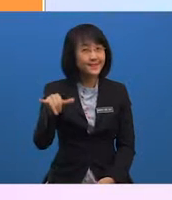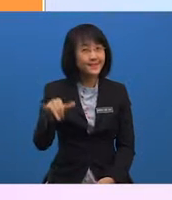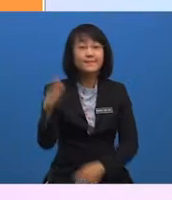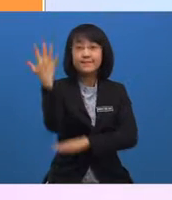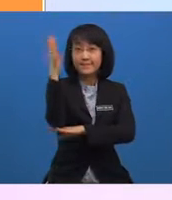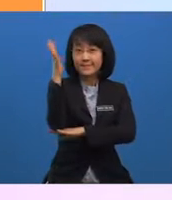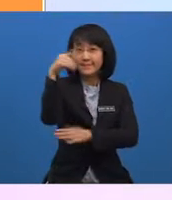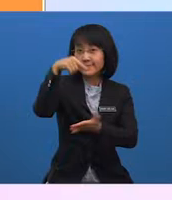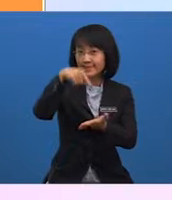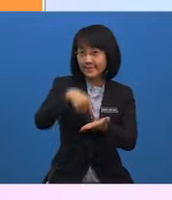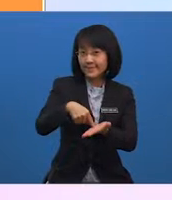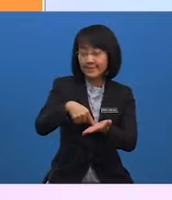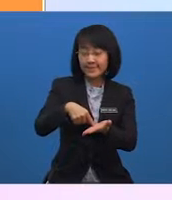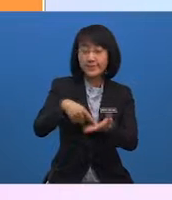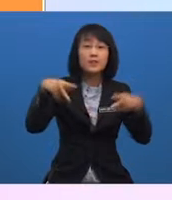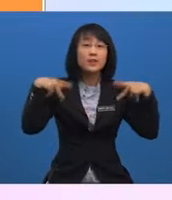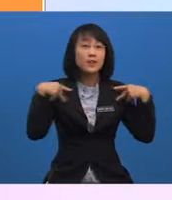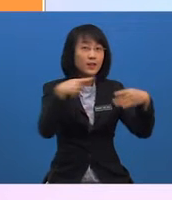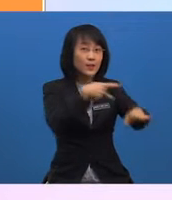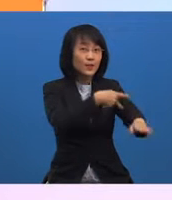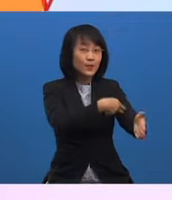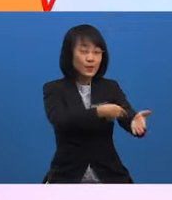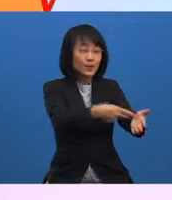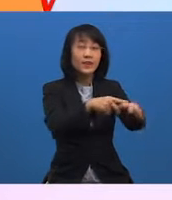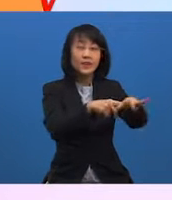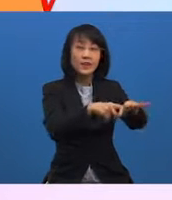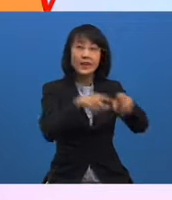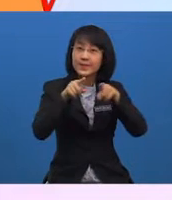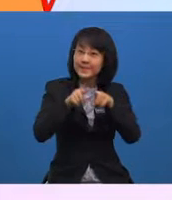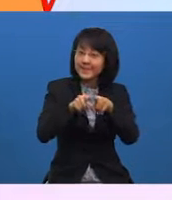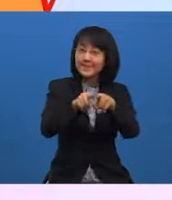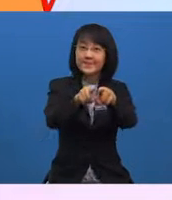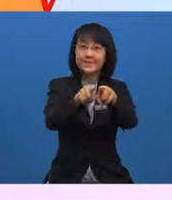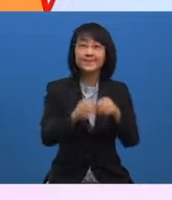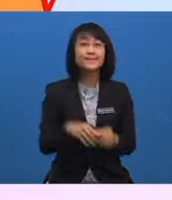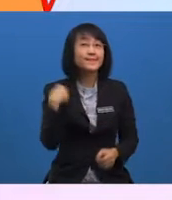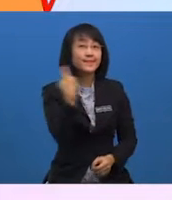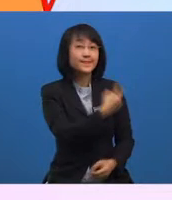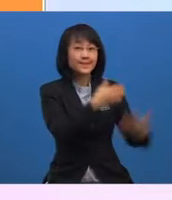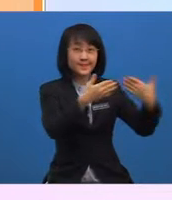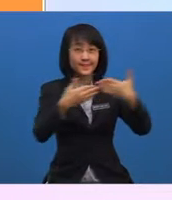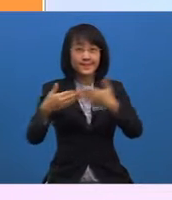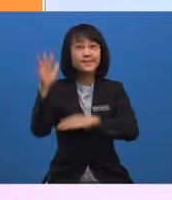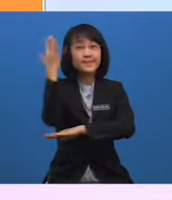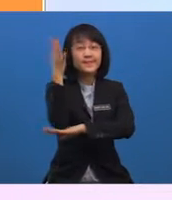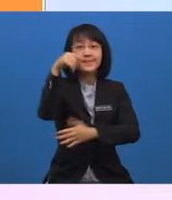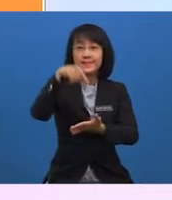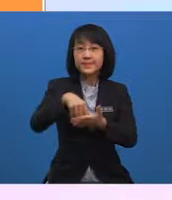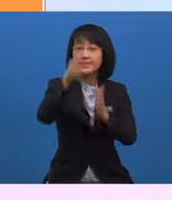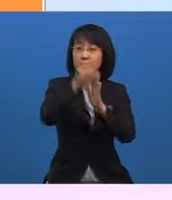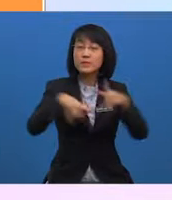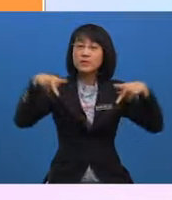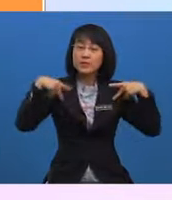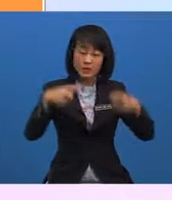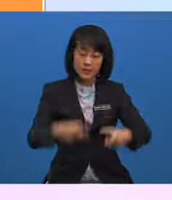Ya, pokok ini mempunyai urat daun selari. Kita teruskan. Pokok ini